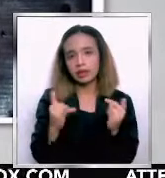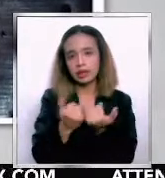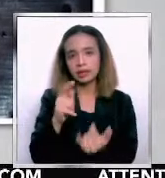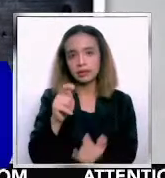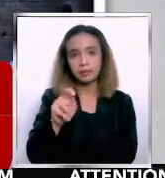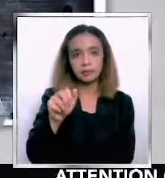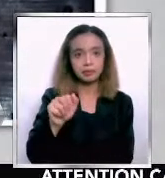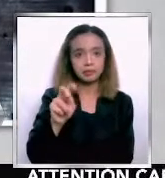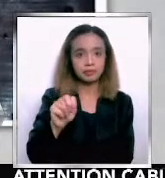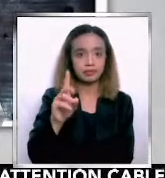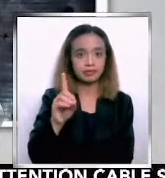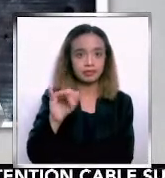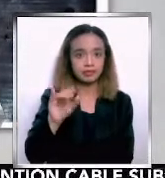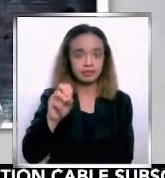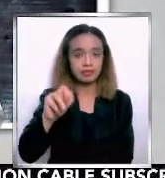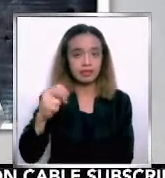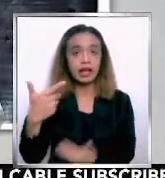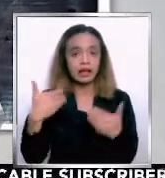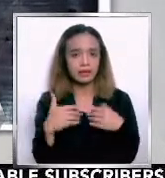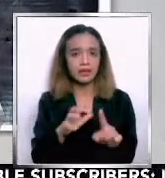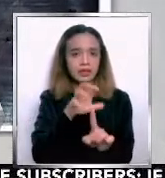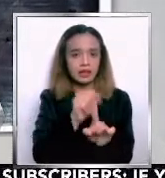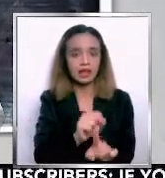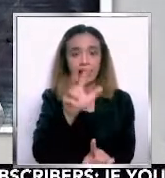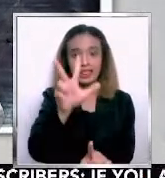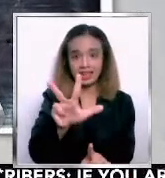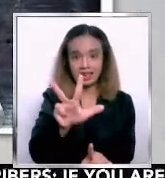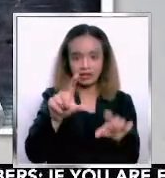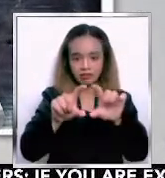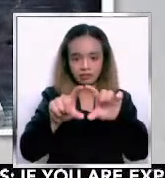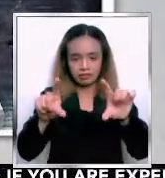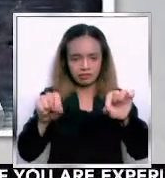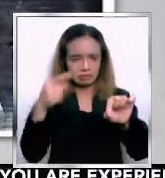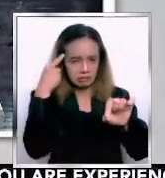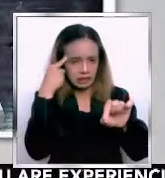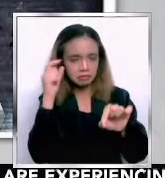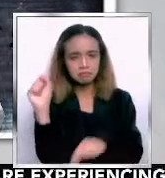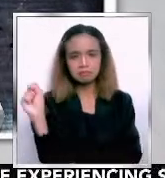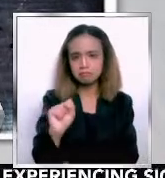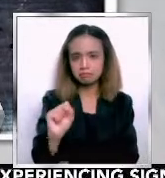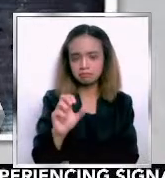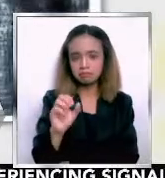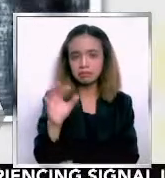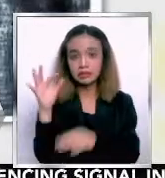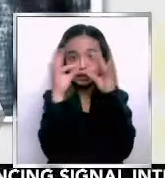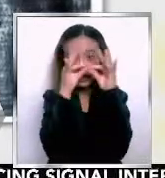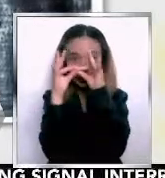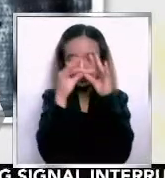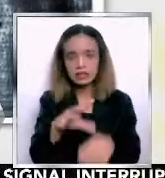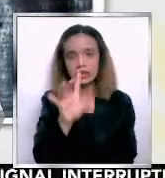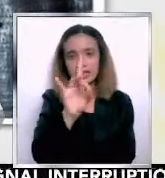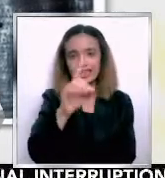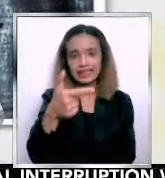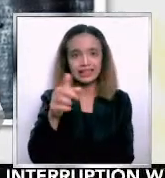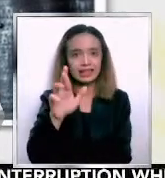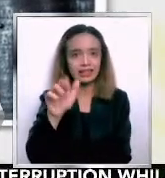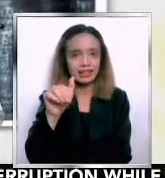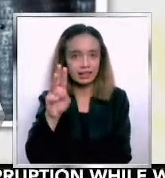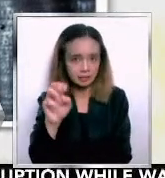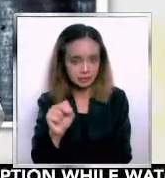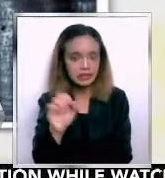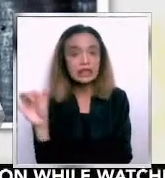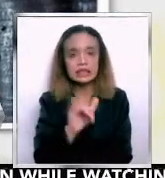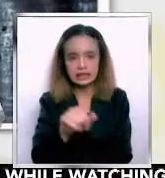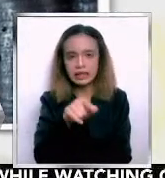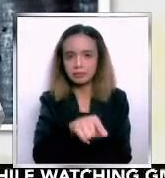Nakumpiska kay Michael Guelas ang 3 pirasong sachet ng hinilalang shabu na nasa halos 8 gramo. Mahaharap din si Guelas sa